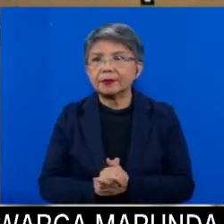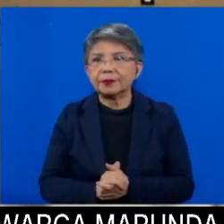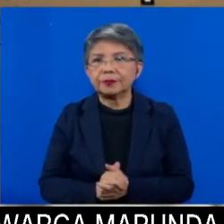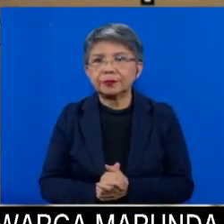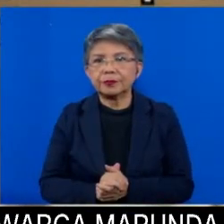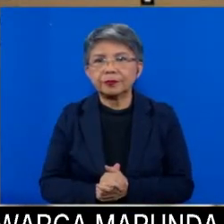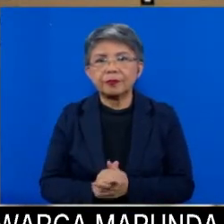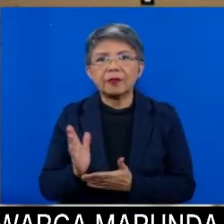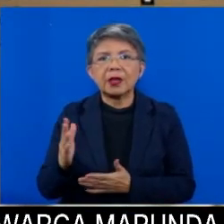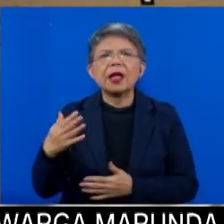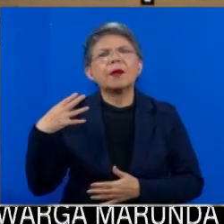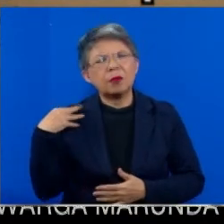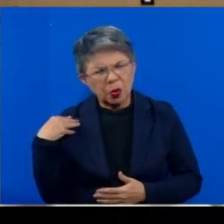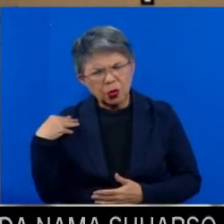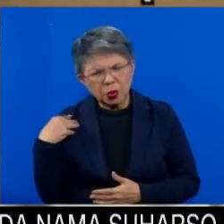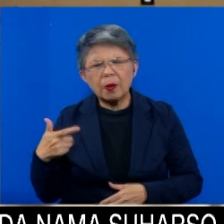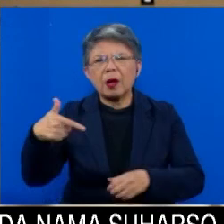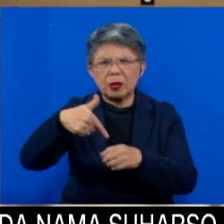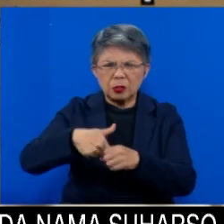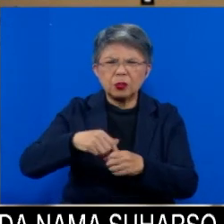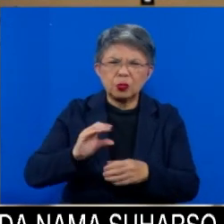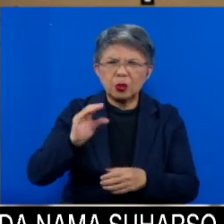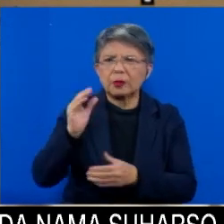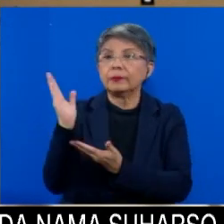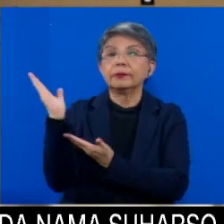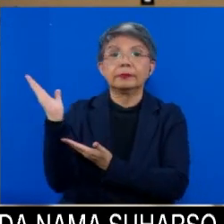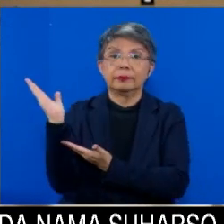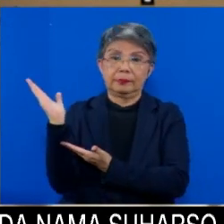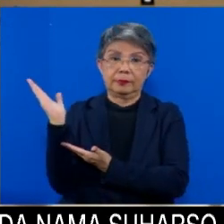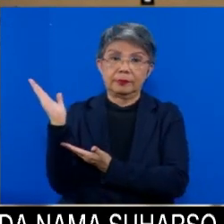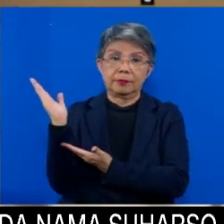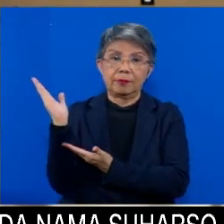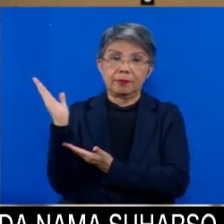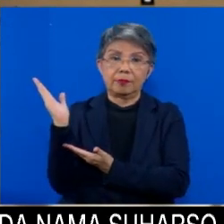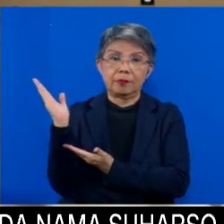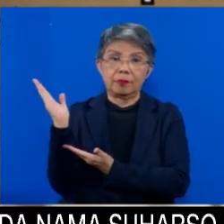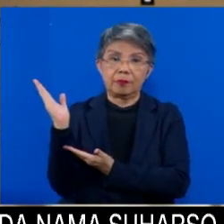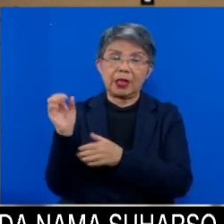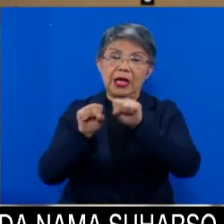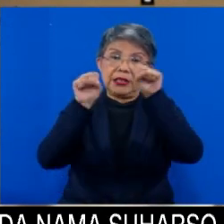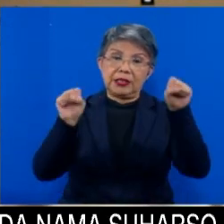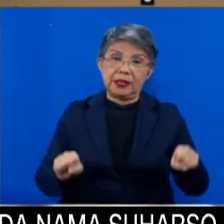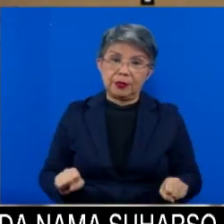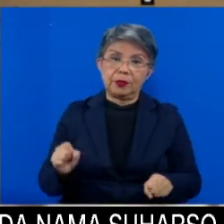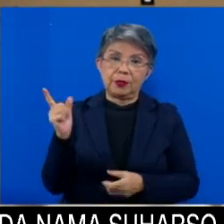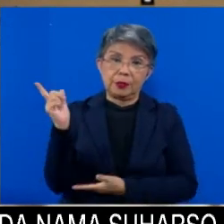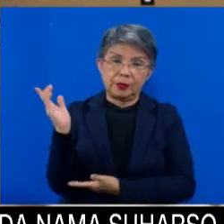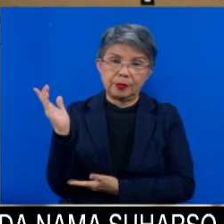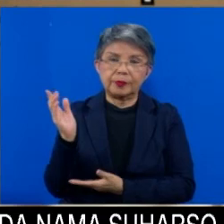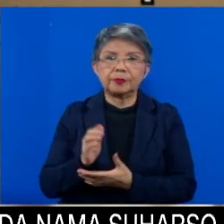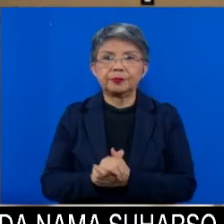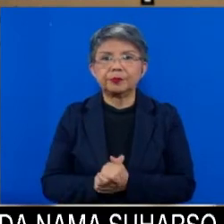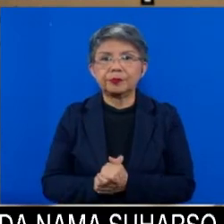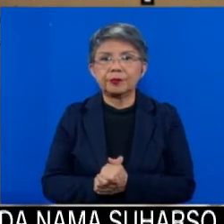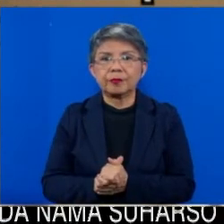the burden of the fuel price increase for our users. To assist our users in making a fair deal, we